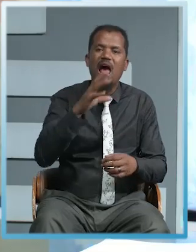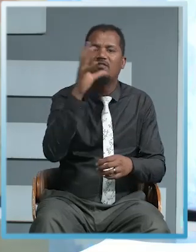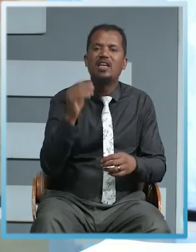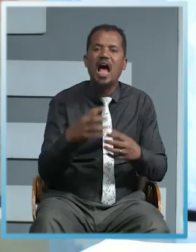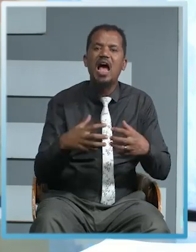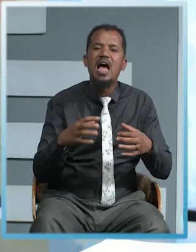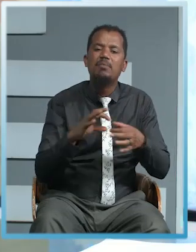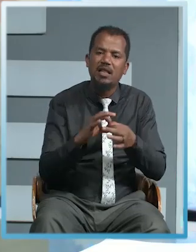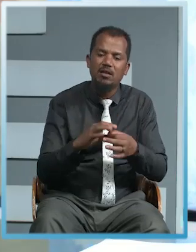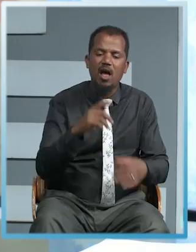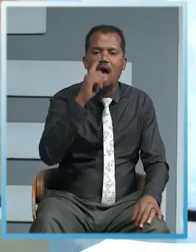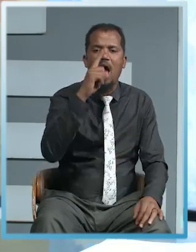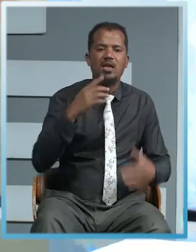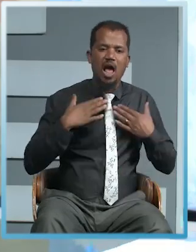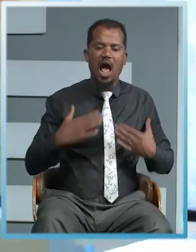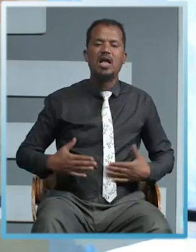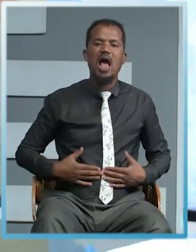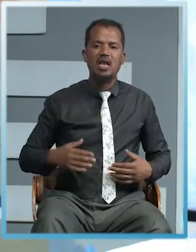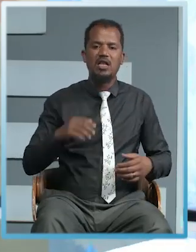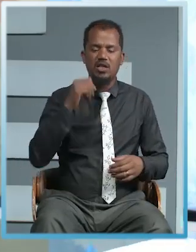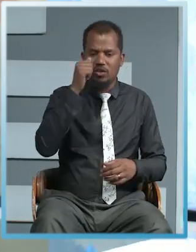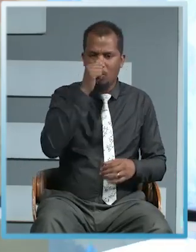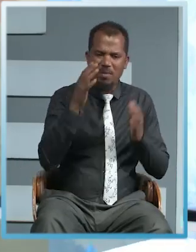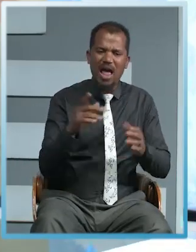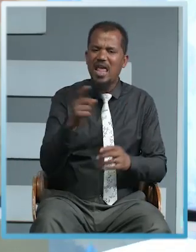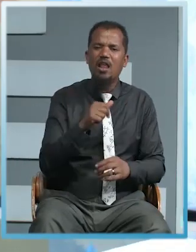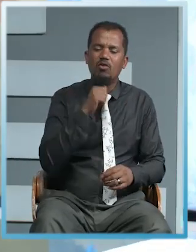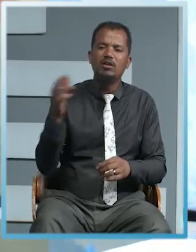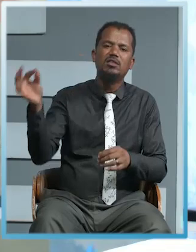ህብረት ወይ አንድ የሆነ አካል ኢትዮጵያ ያልሆነ አካል